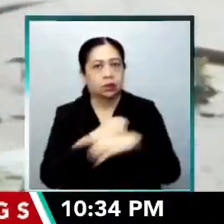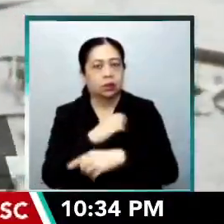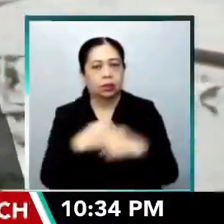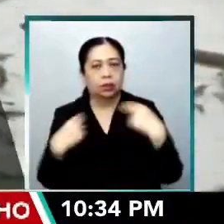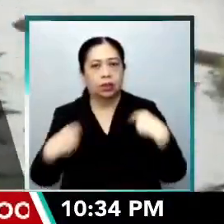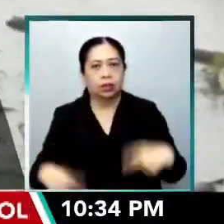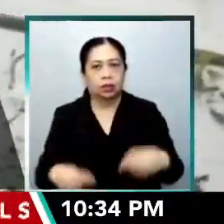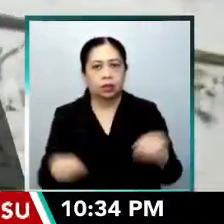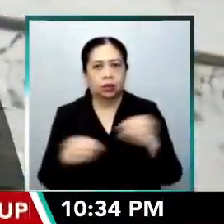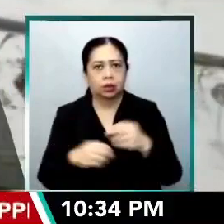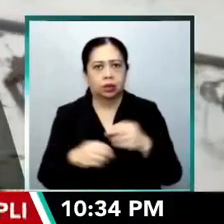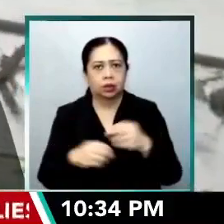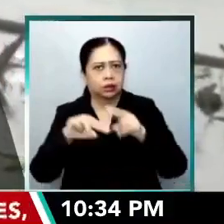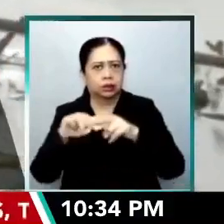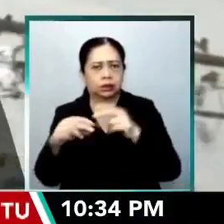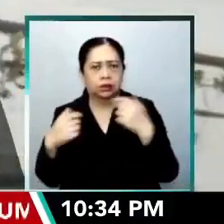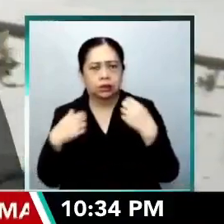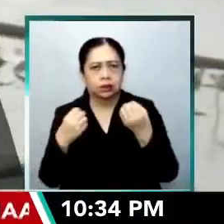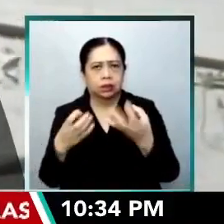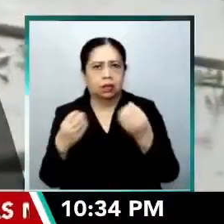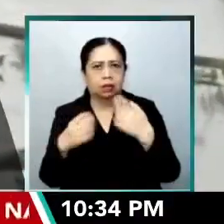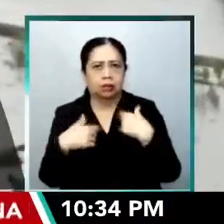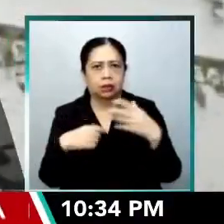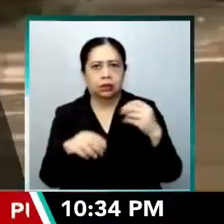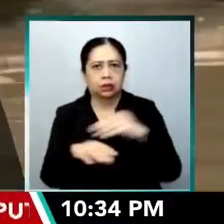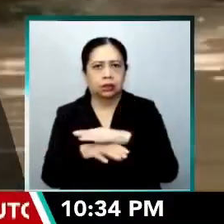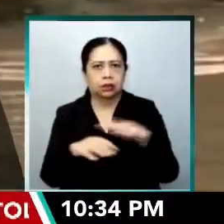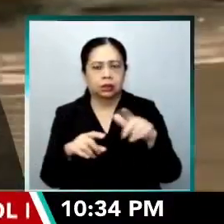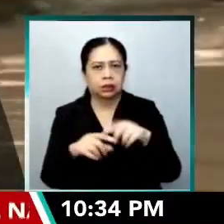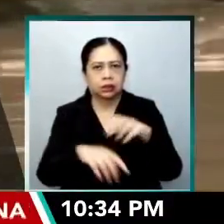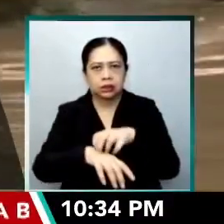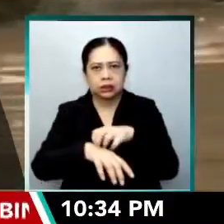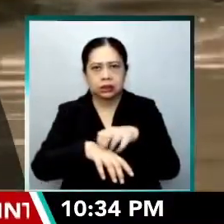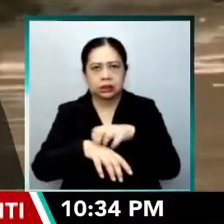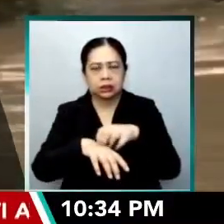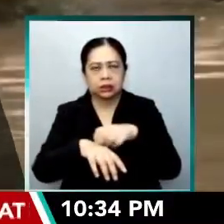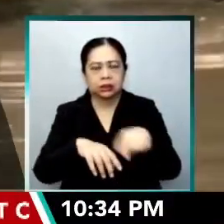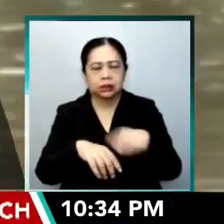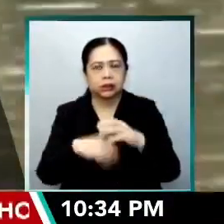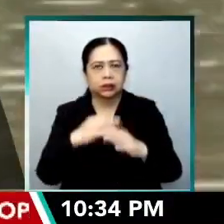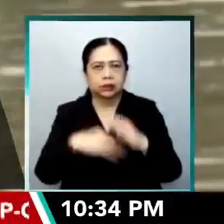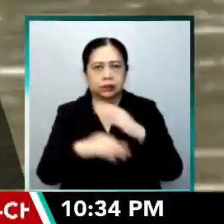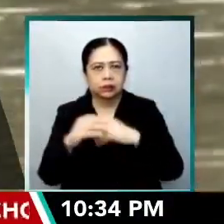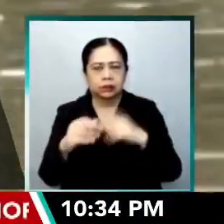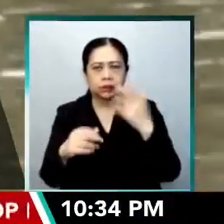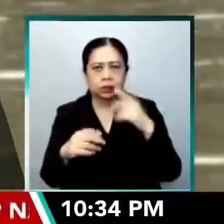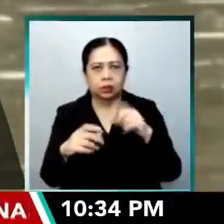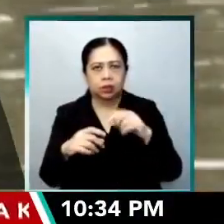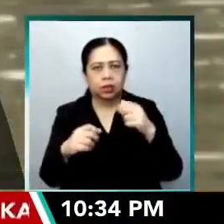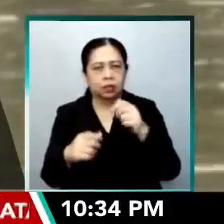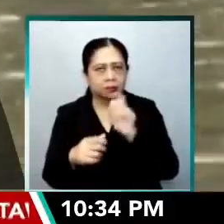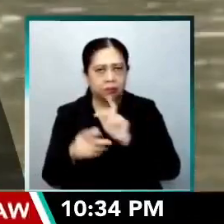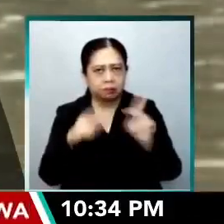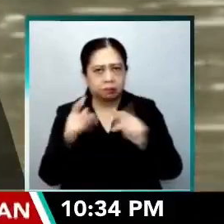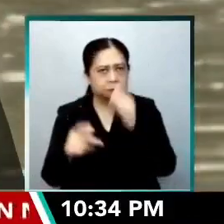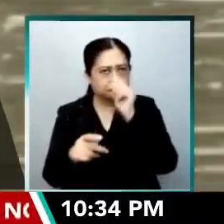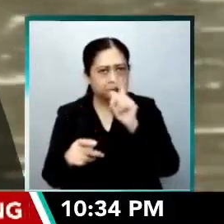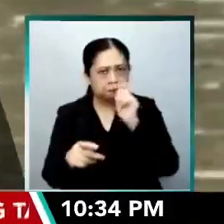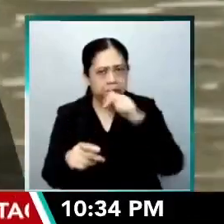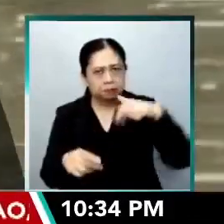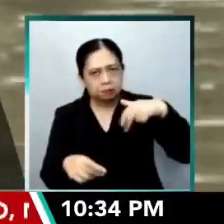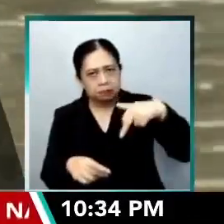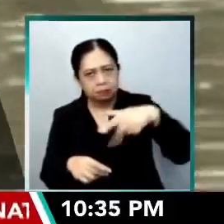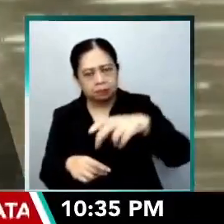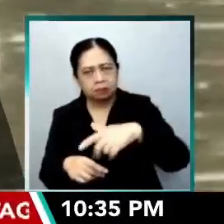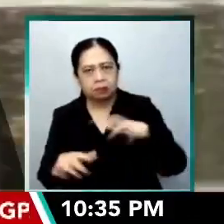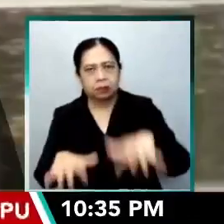na nagkakaroon ng nakakahawang alipunga sa lungsod. Punsod yan ang paglusong ng mga residente sa baha na mahigit isang linggo